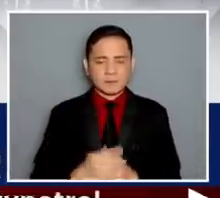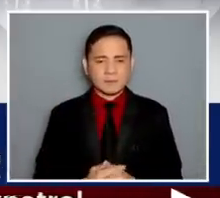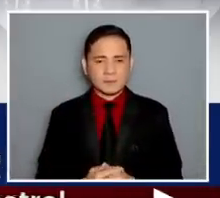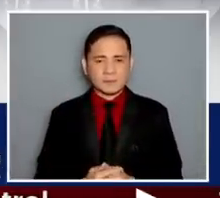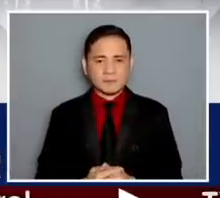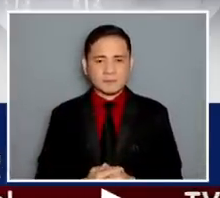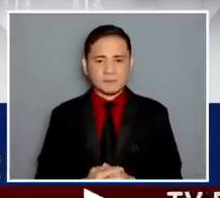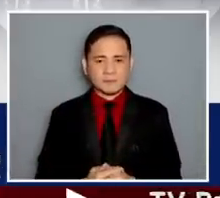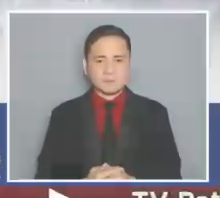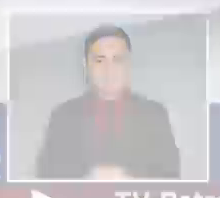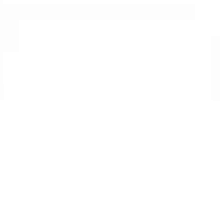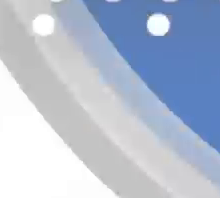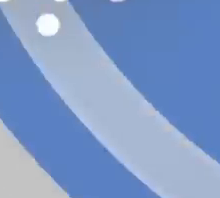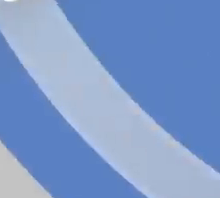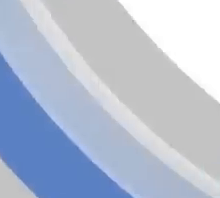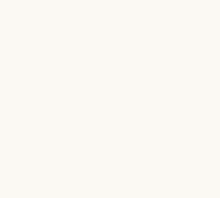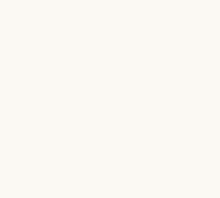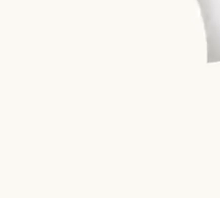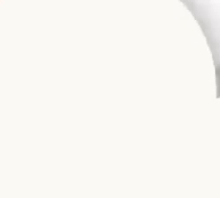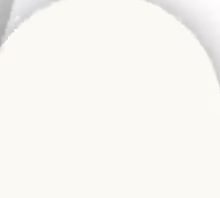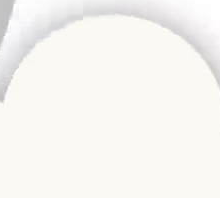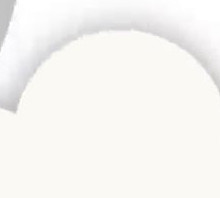News.